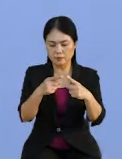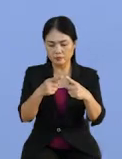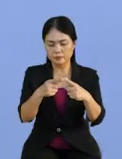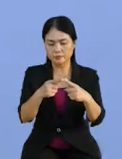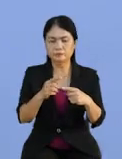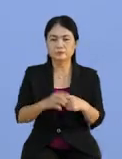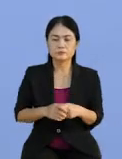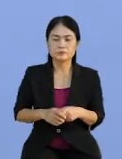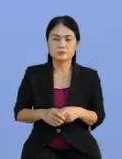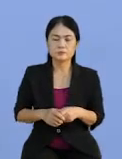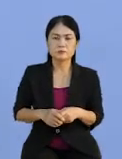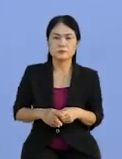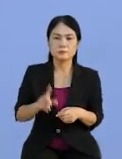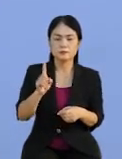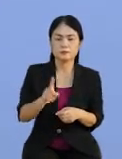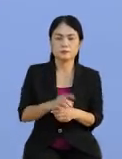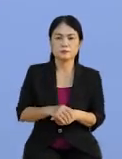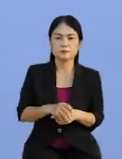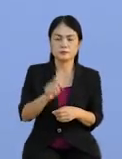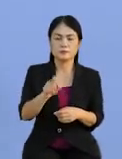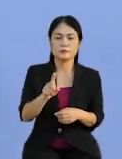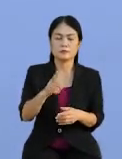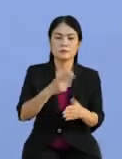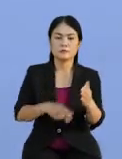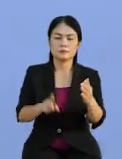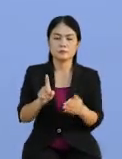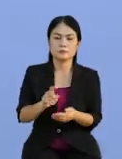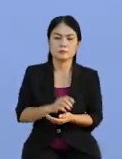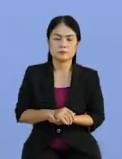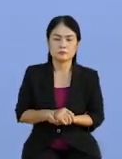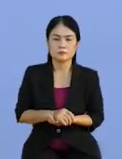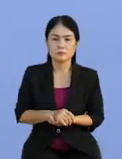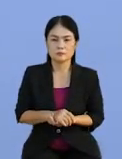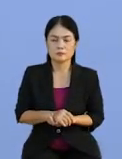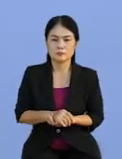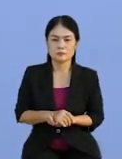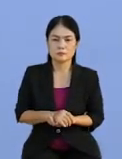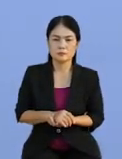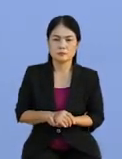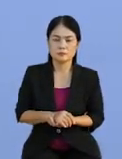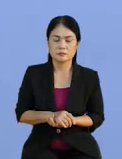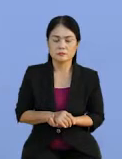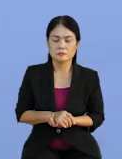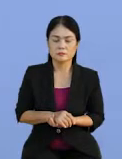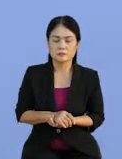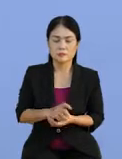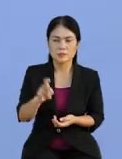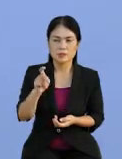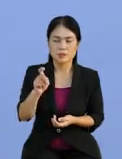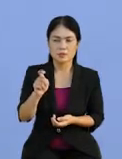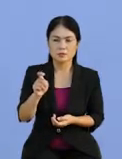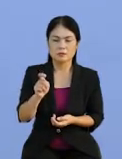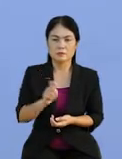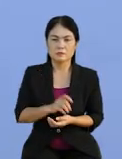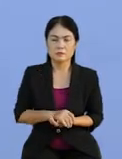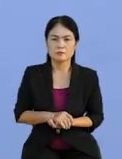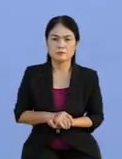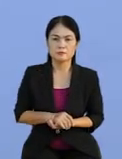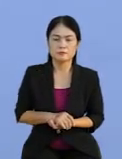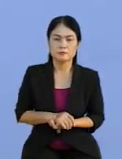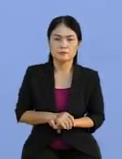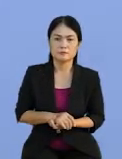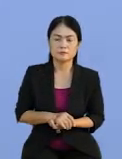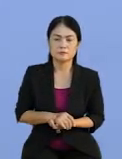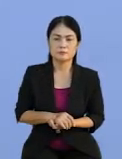nên dương ai đau chồng nói dương mỡ ôi thôi chồng nói ai mùi tiết chu cho bà trong nội cửa sạp này bắn to pin năng cứ dương